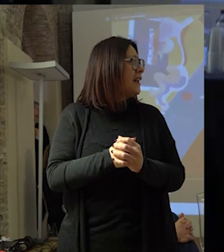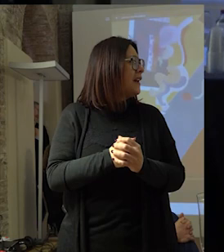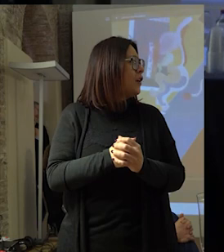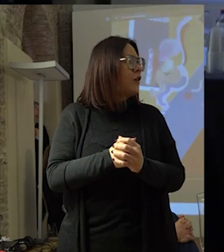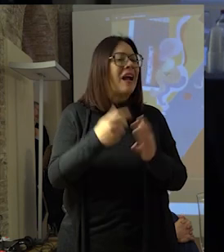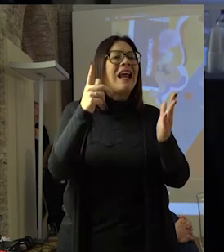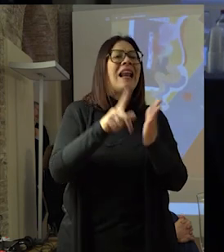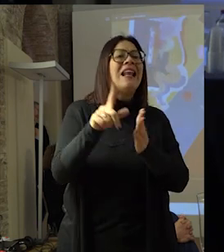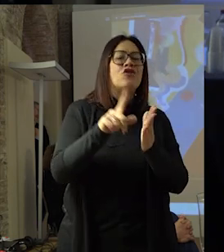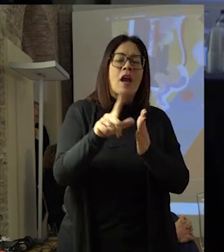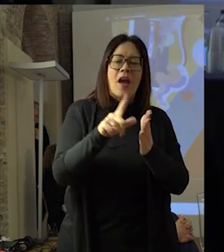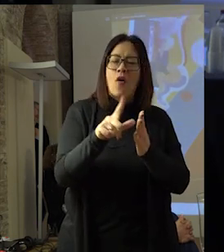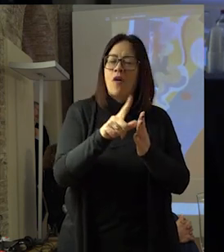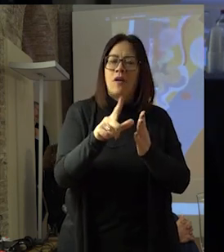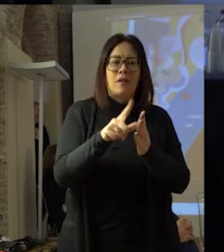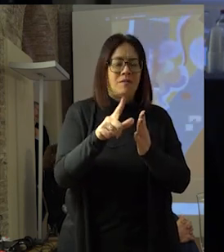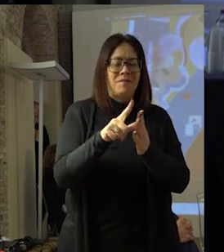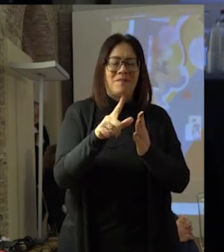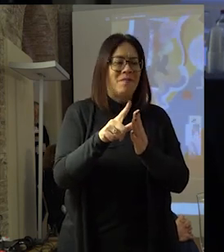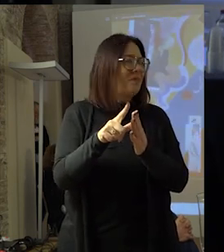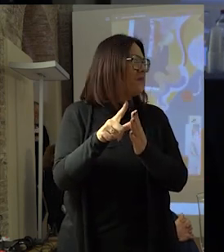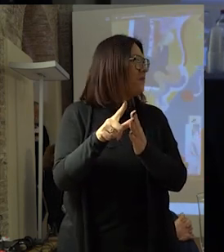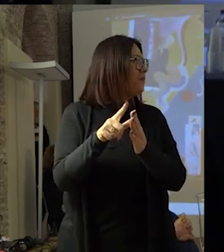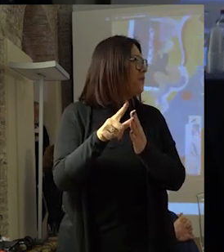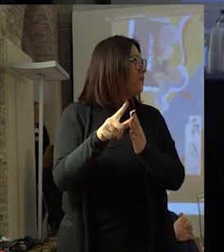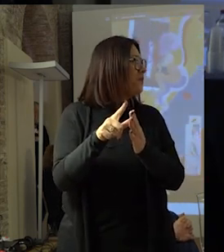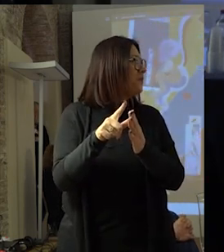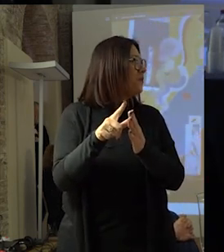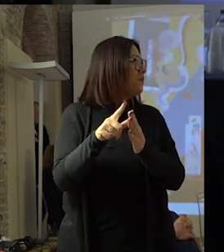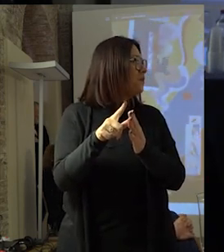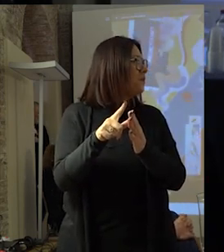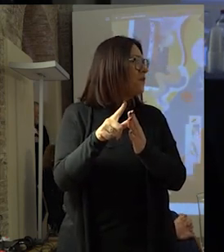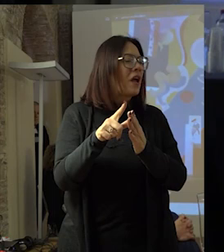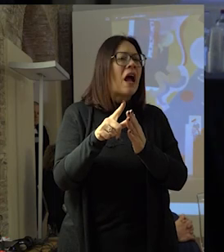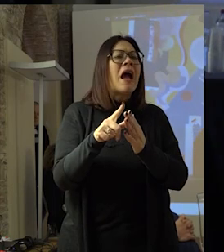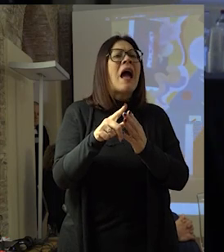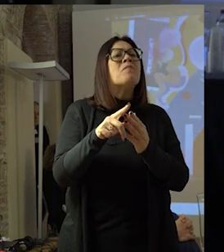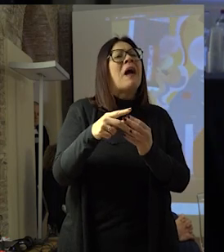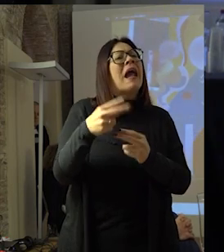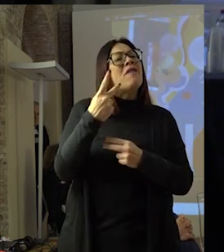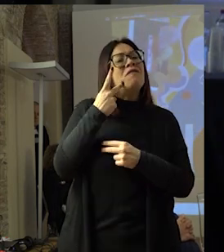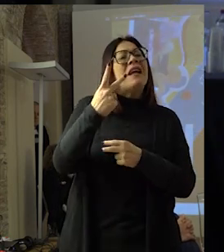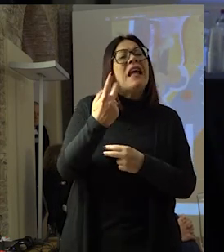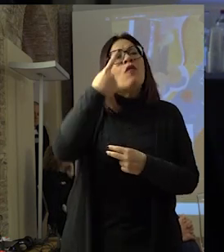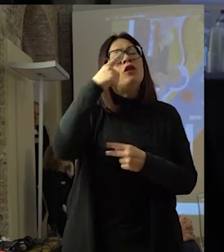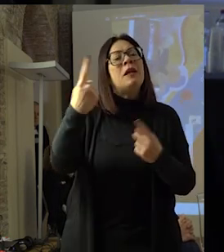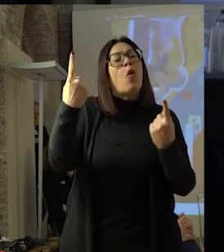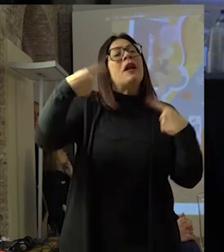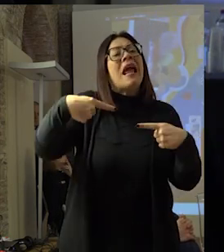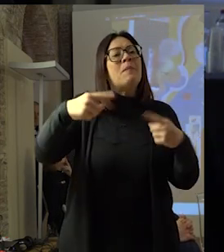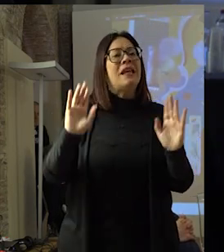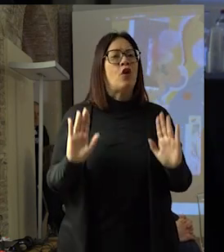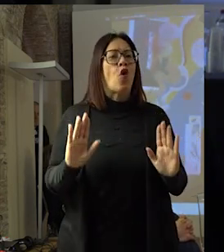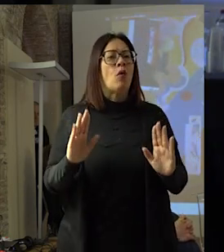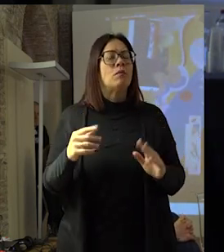il liceo che l'ho visto come un nemico. Per me